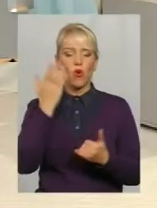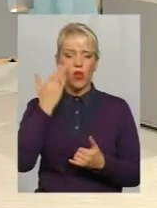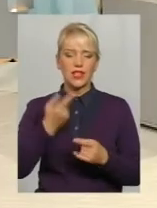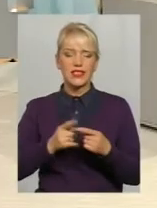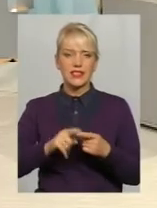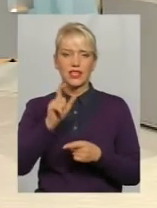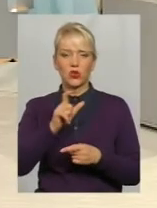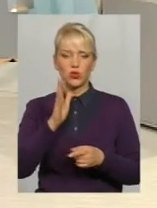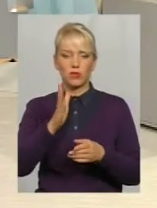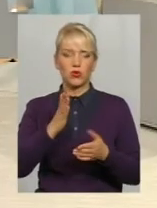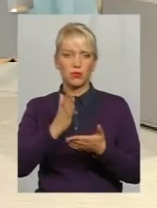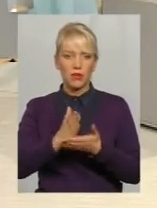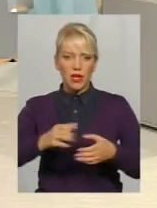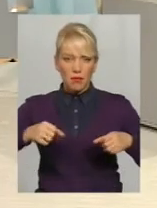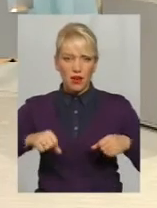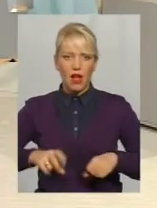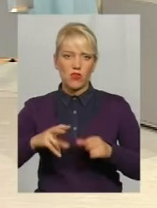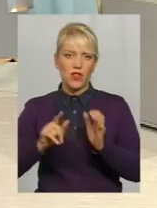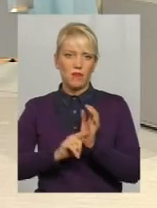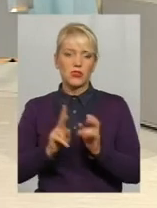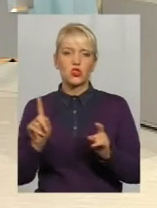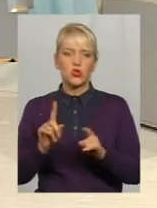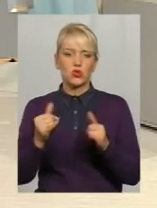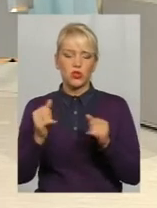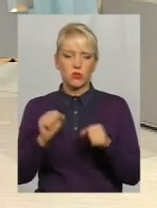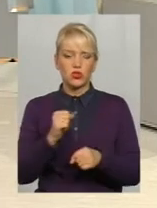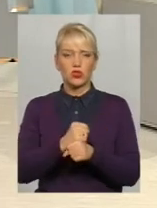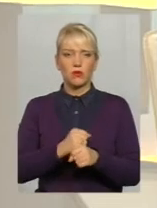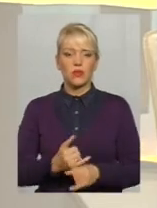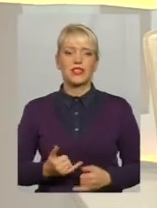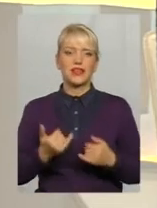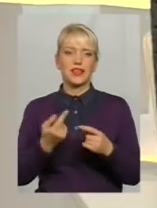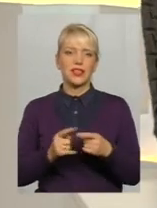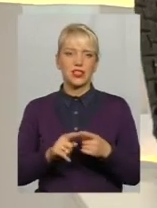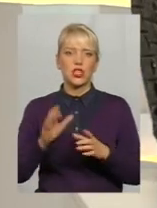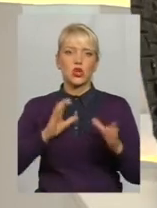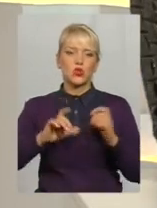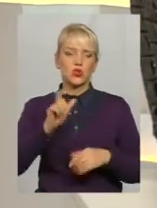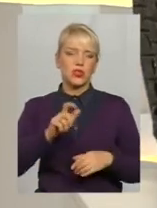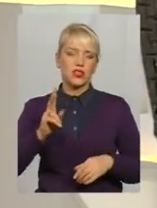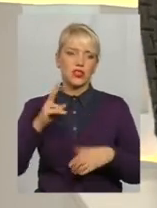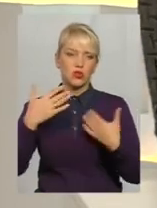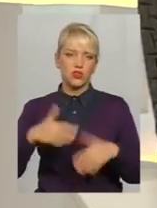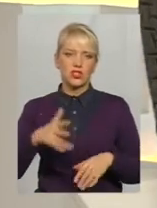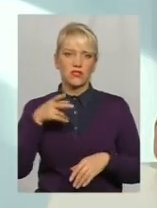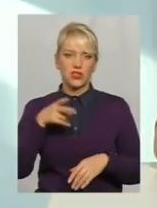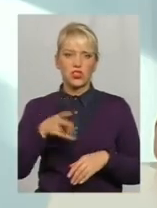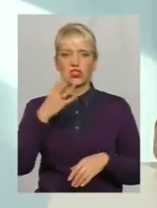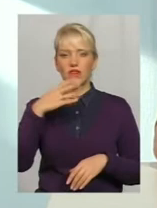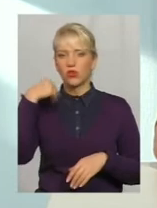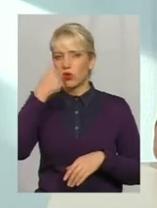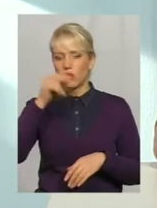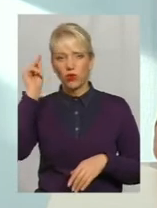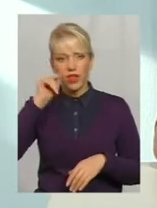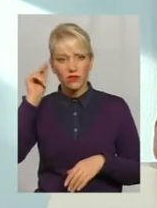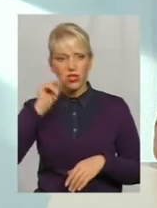право на пенсії, і що можна сьогодні зробити для того, для тих студентів, які вже з 2004 року